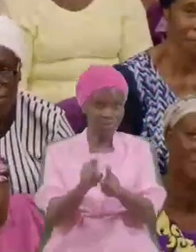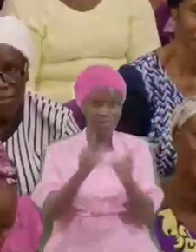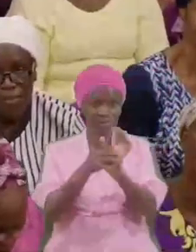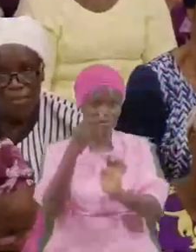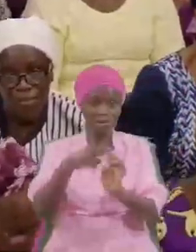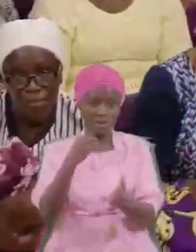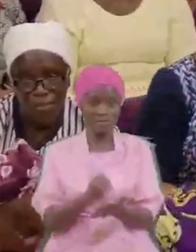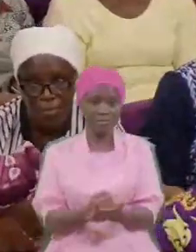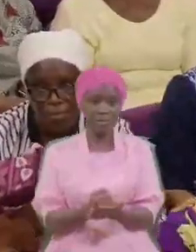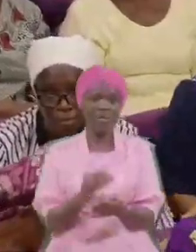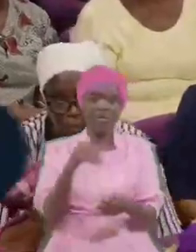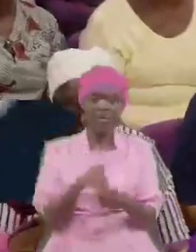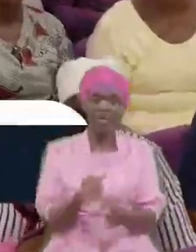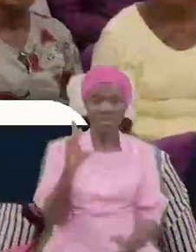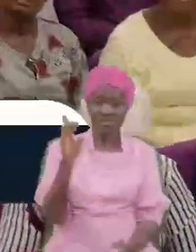Deutéronome 7,